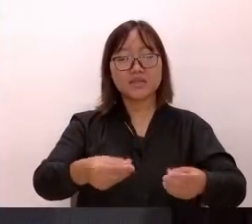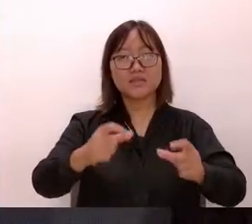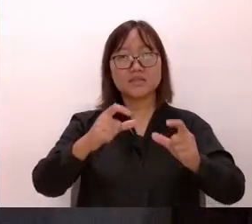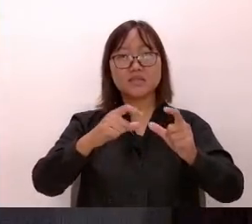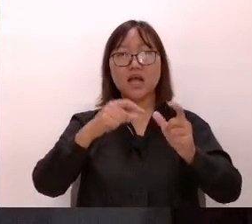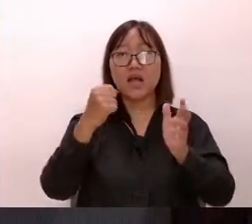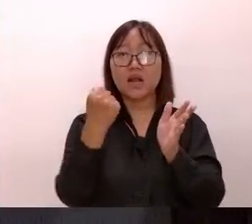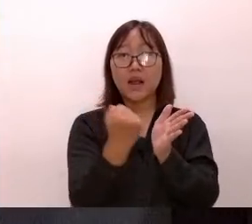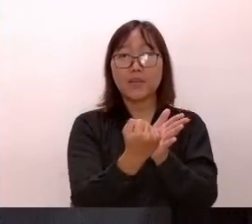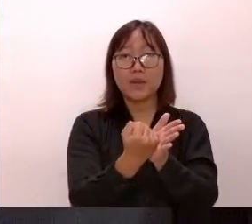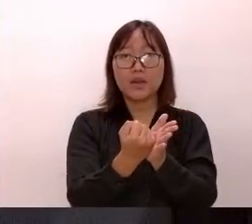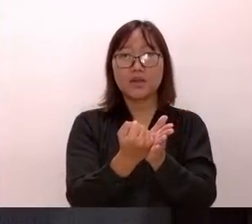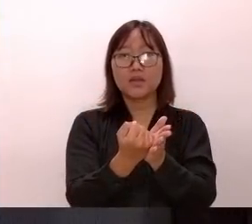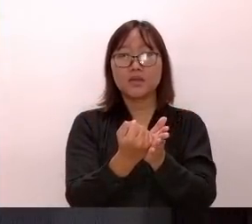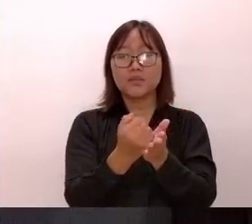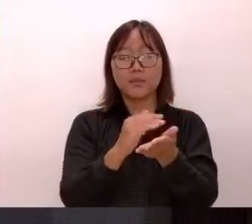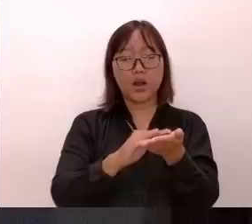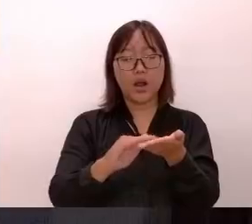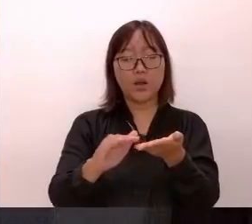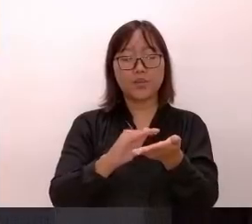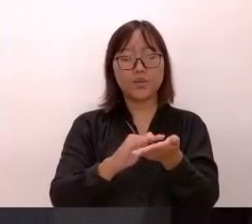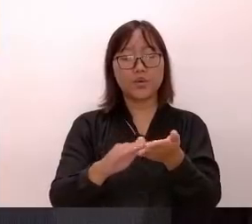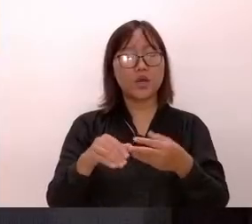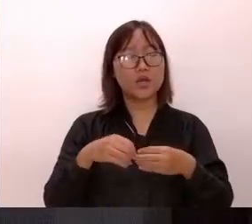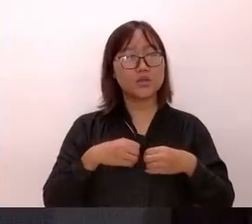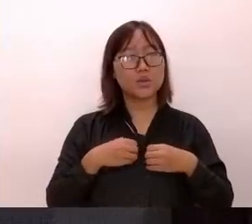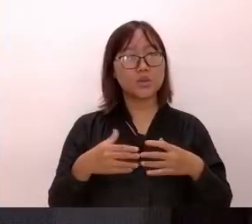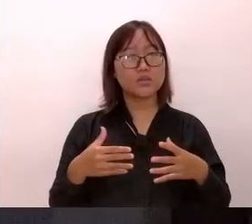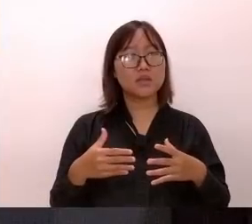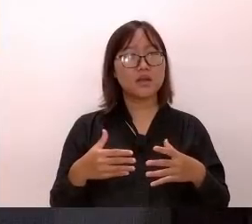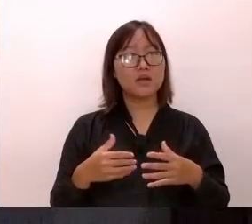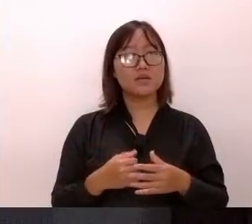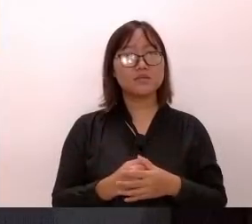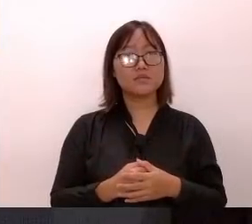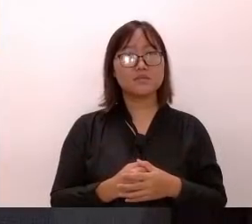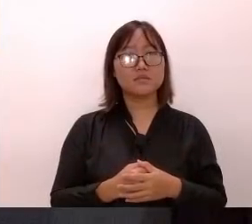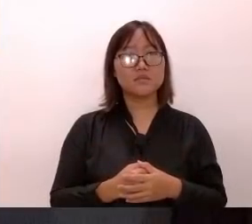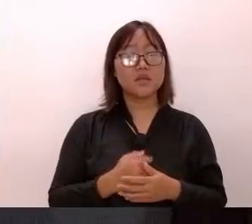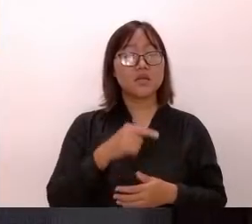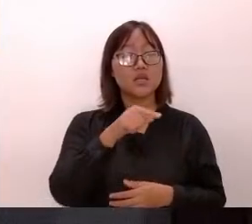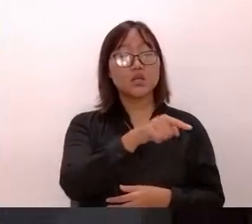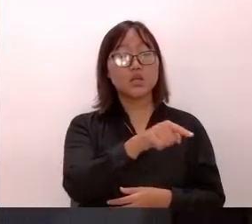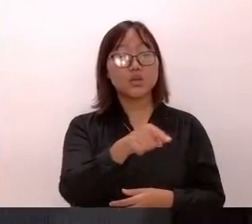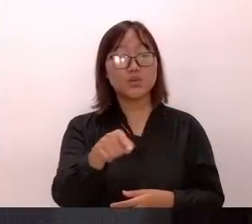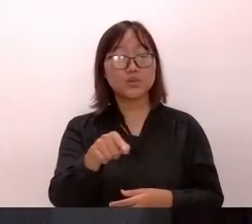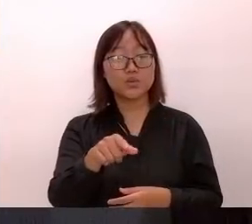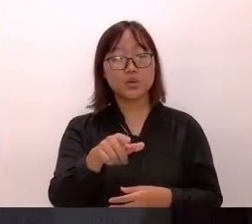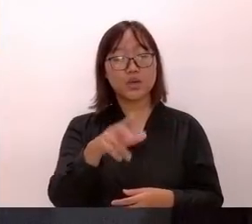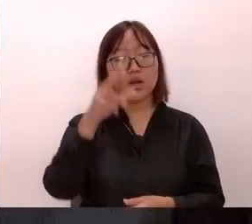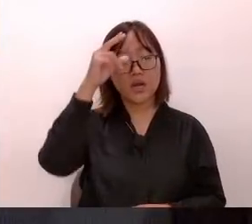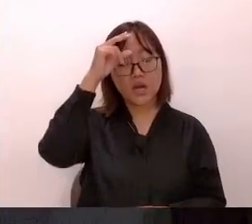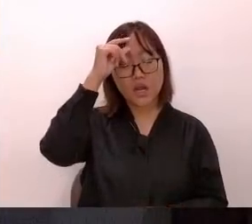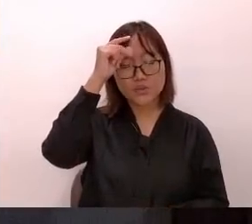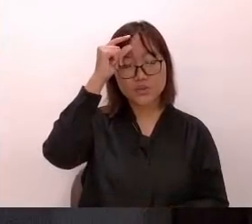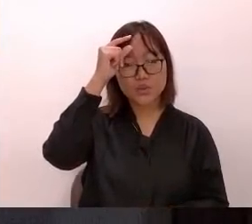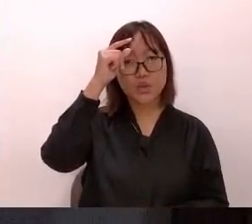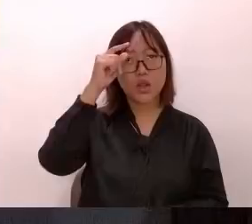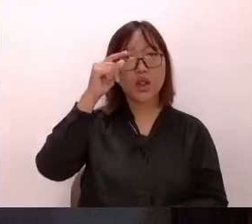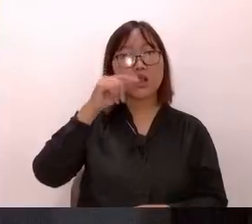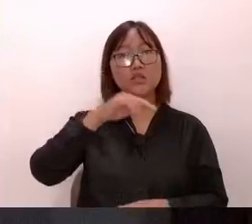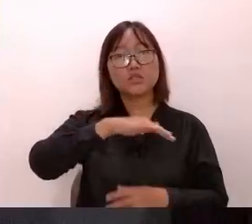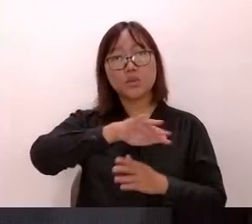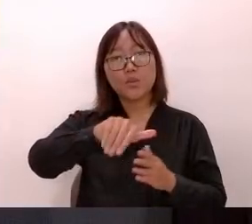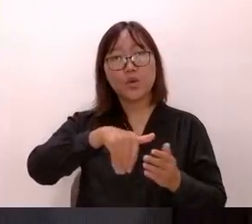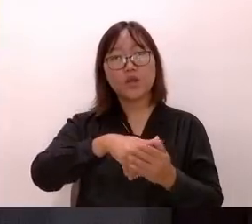terima itu yang tak terbatas kepada para Rasul dan para penggantinya Terimalah Roh Kudus